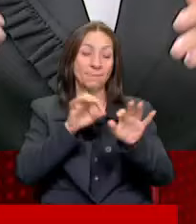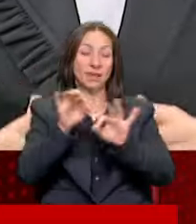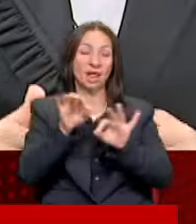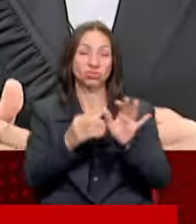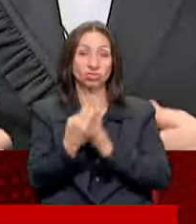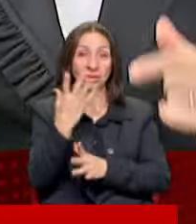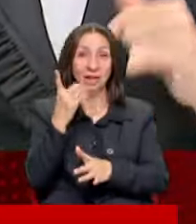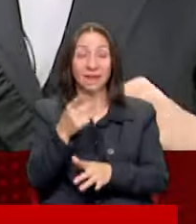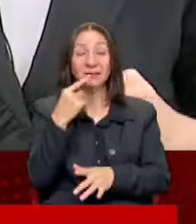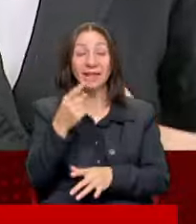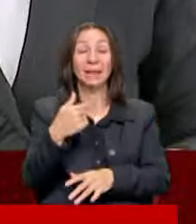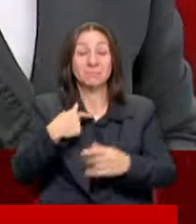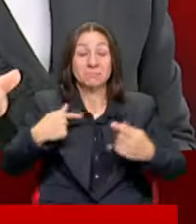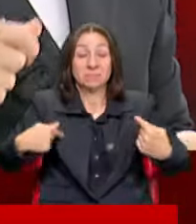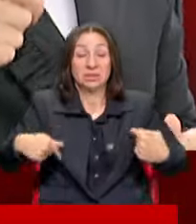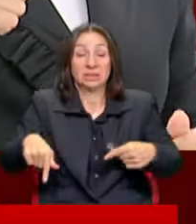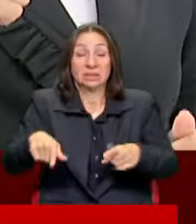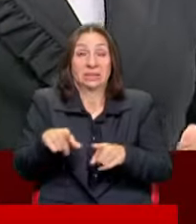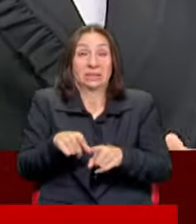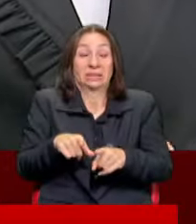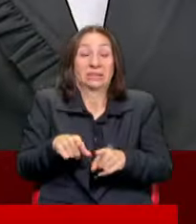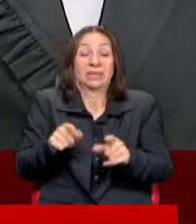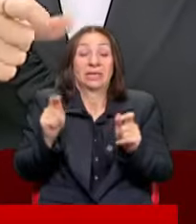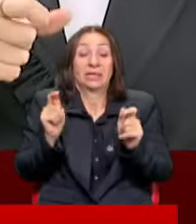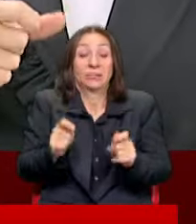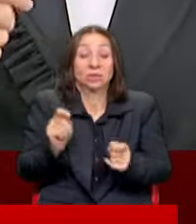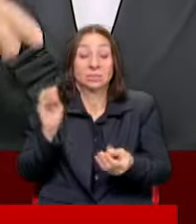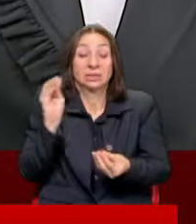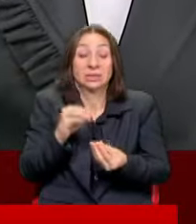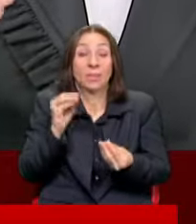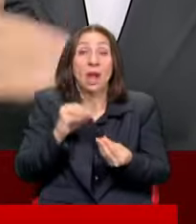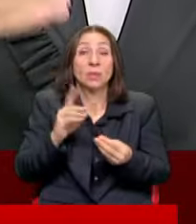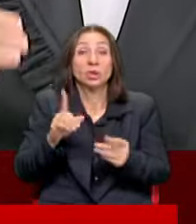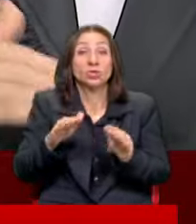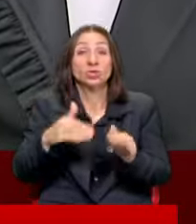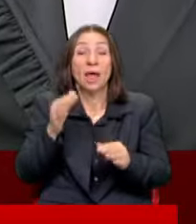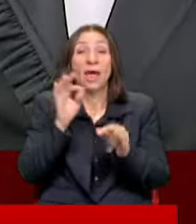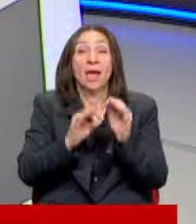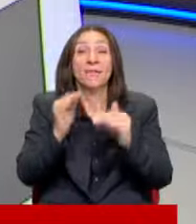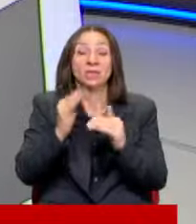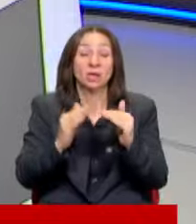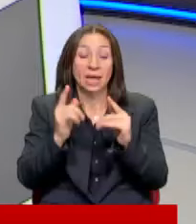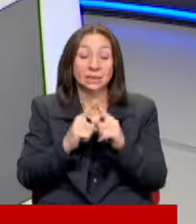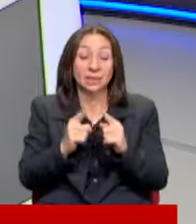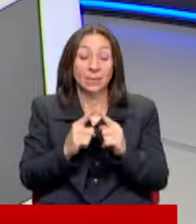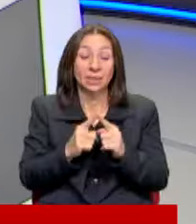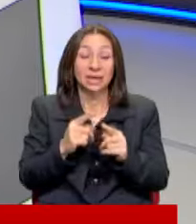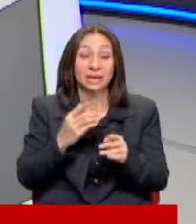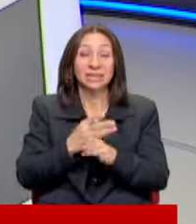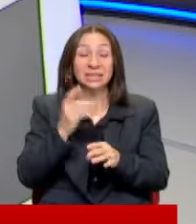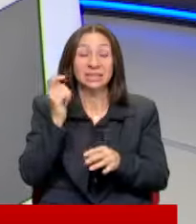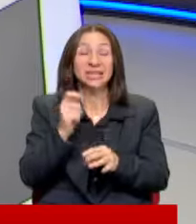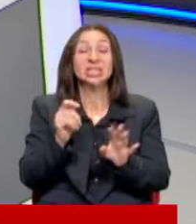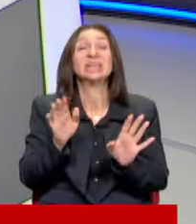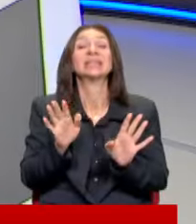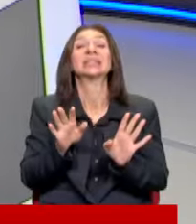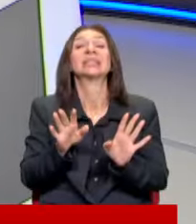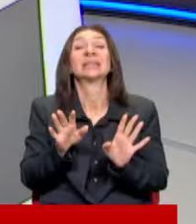koydular Dediler ki biz Eee yapacağımız zamları artık bundan sonra enflasyon hesabını gerçekleşen